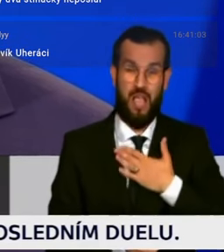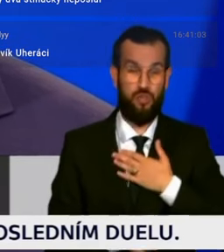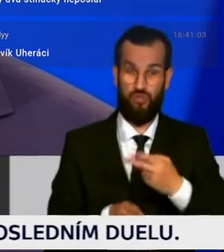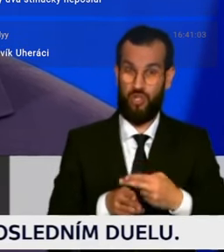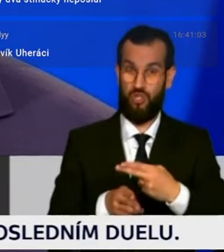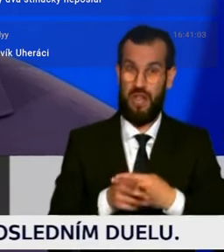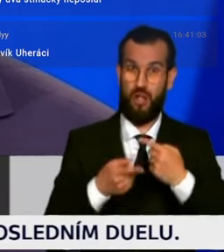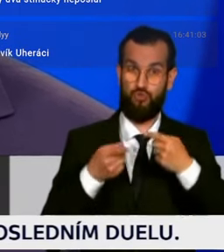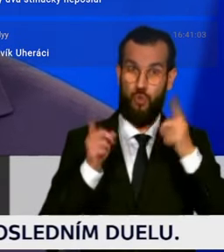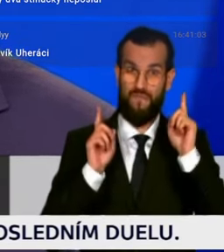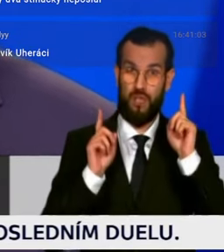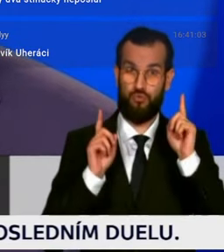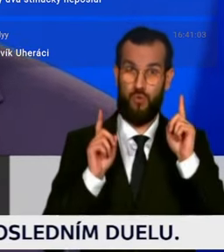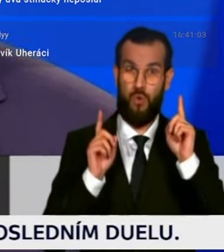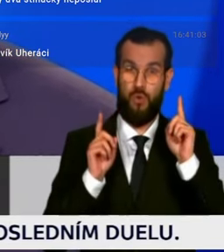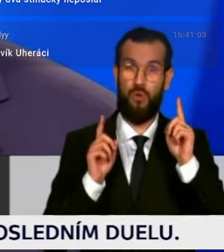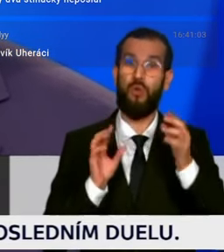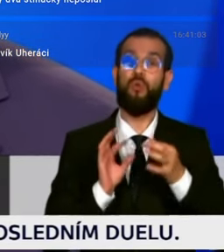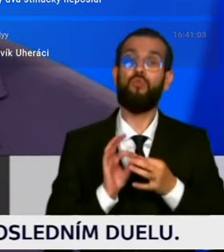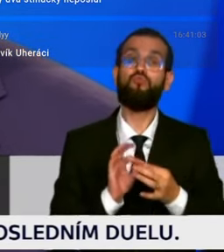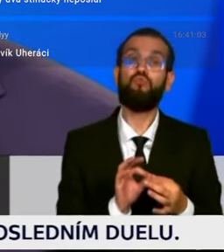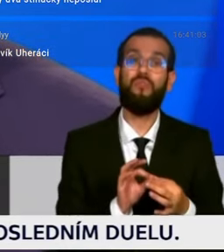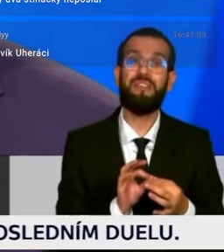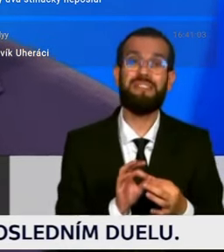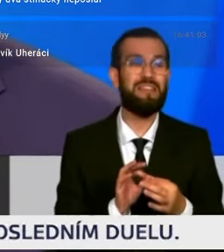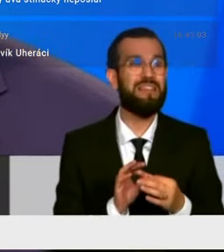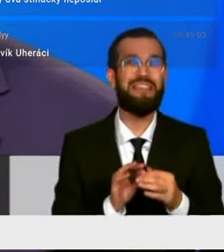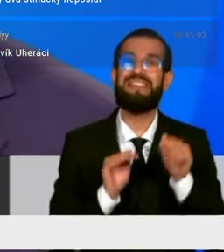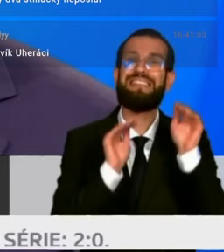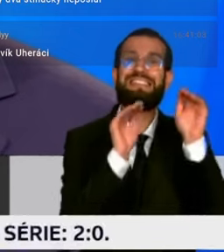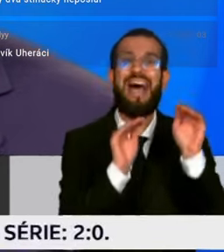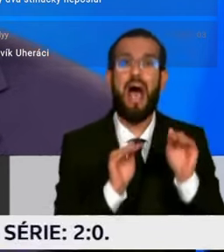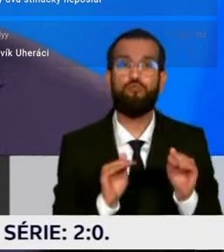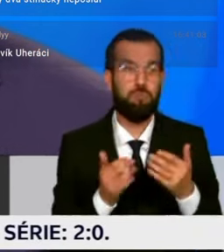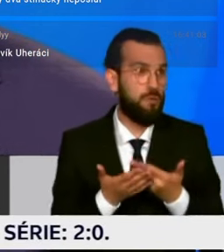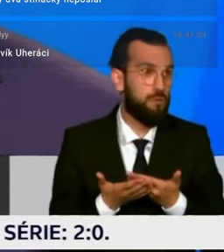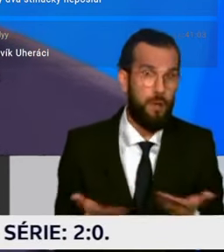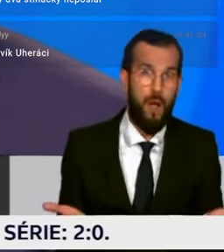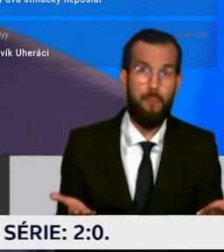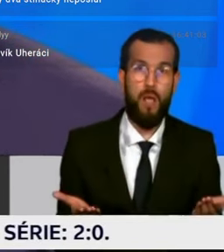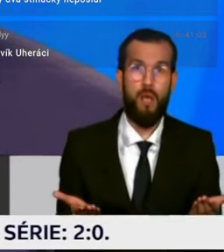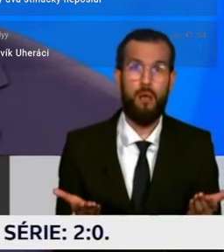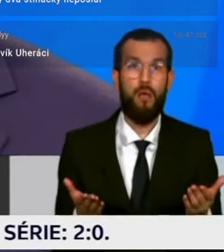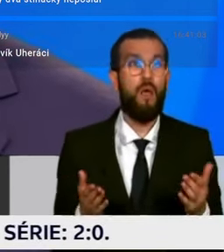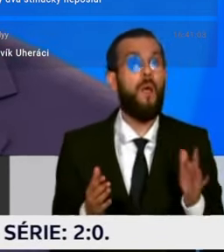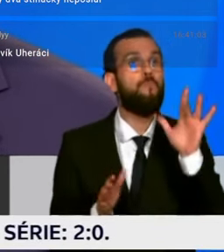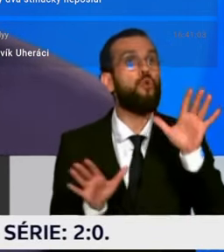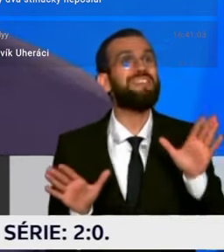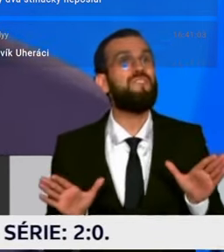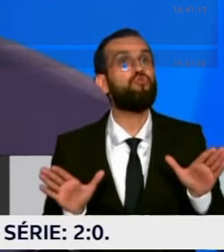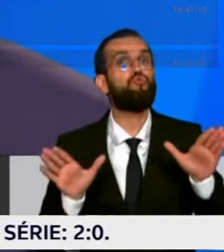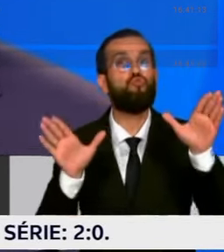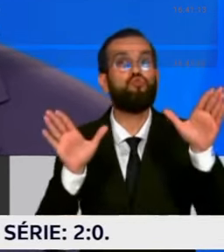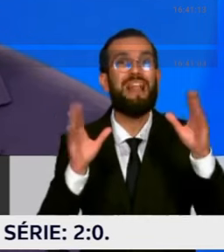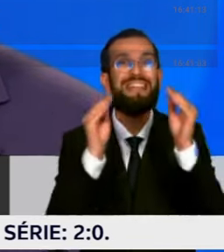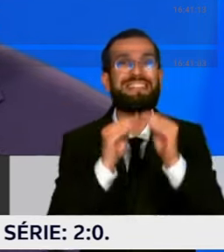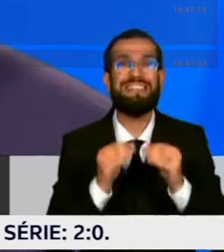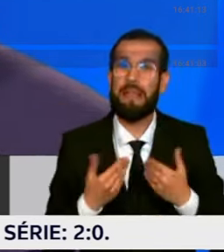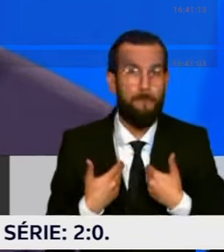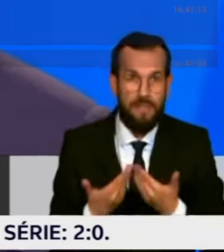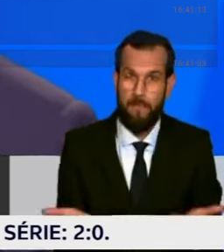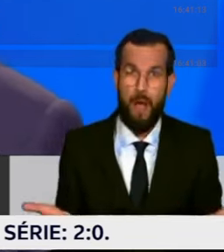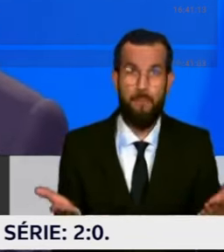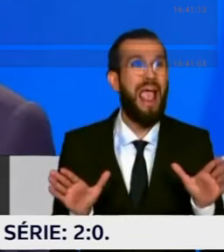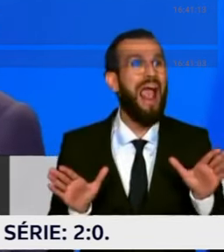ktorá skončila s vybrakovane ustrážiť svoj vzdušný priestor ktorá nemá protivzdušné systém ochrany ktorá